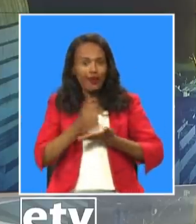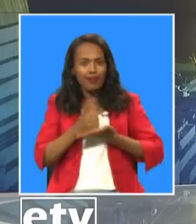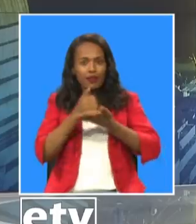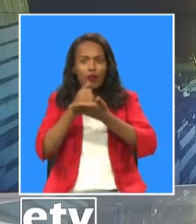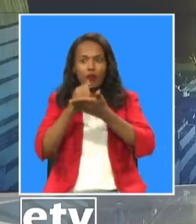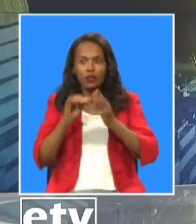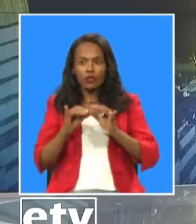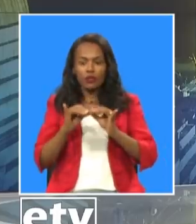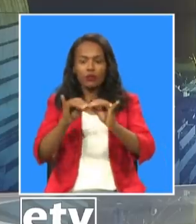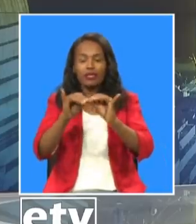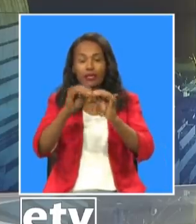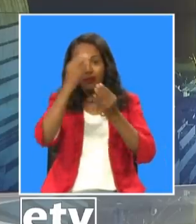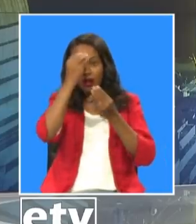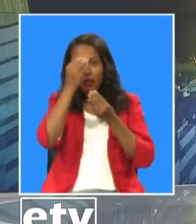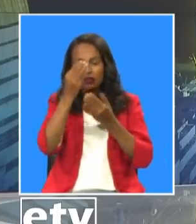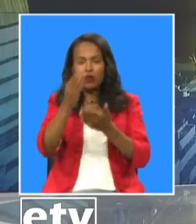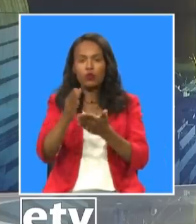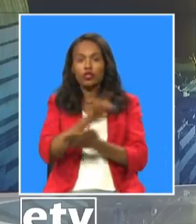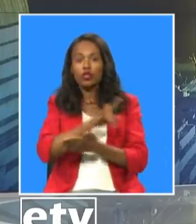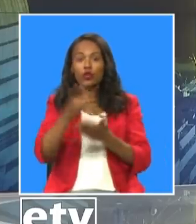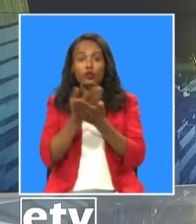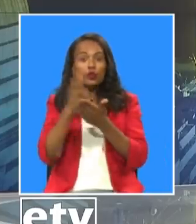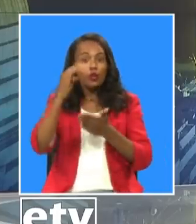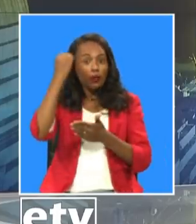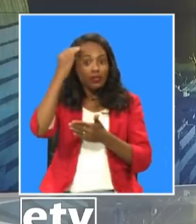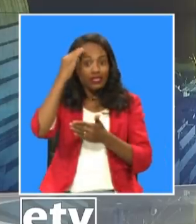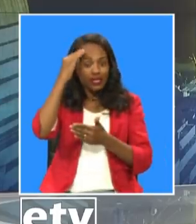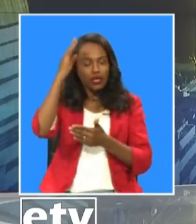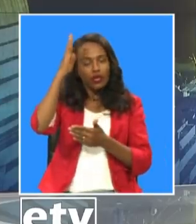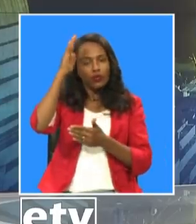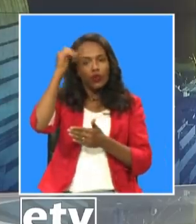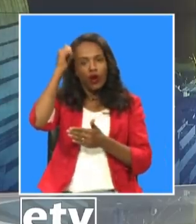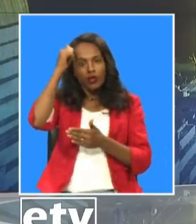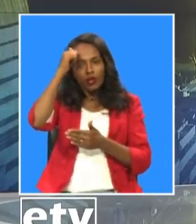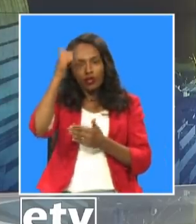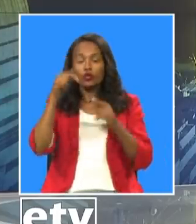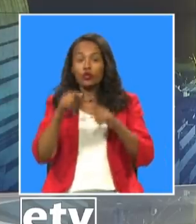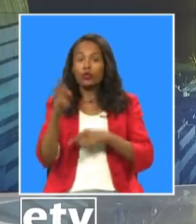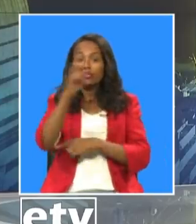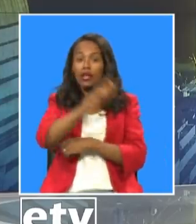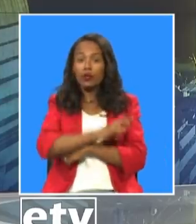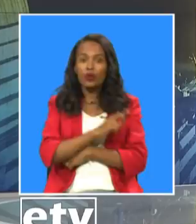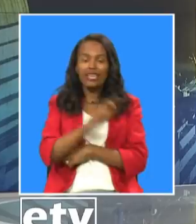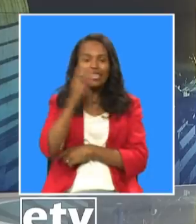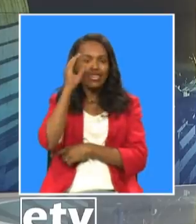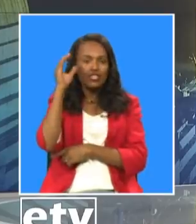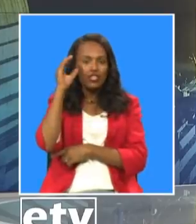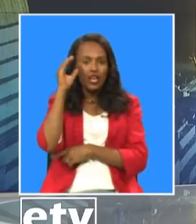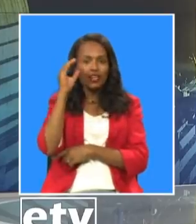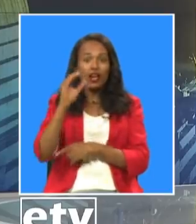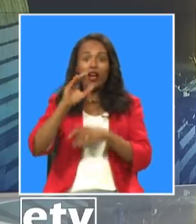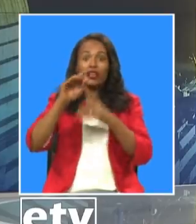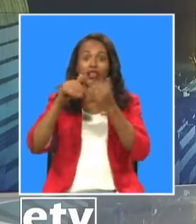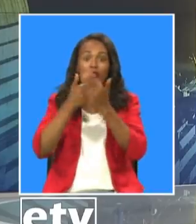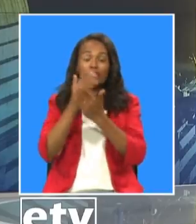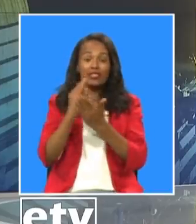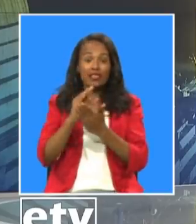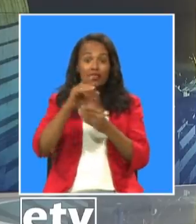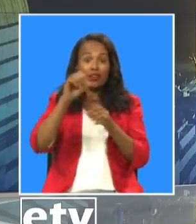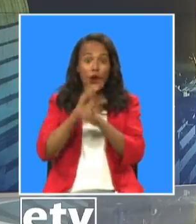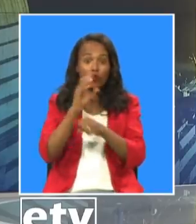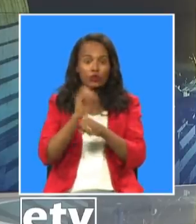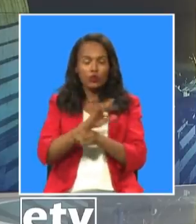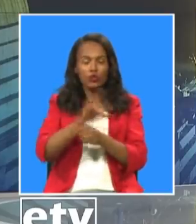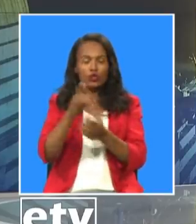አጠናክራ እንደምትቀጥል አሳወቀች። ውጭ ጉዳይ ሚኒስትር ገዱ አንዳርጋቸው በዛሬው ዕለት ከቻይና ስቴት ካውንስልና የውጭ ጉዳይ ሚኒስትር